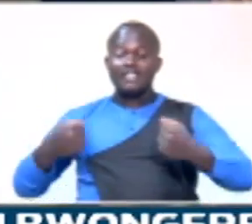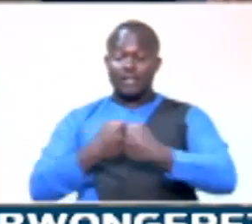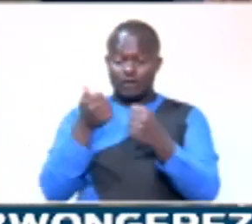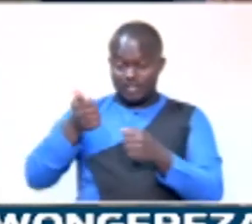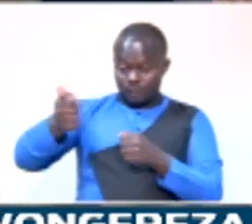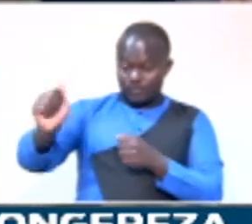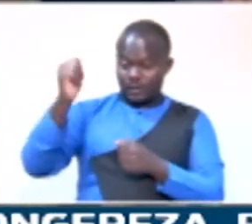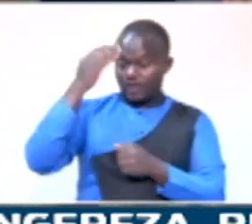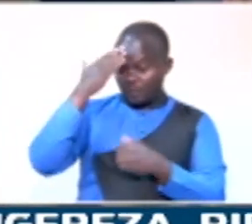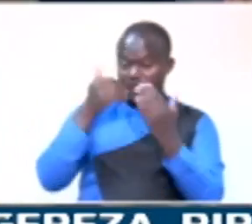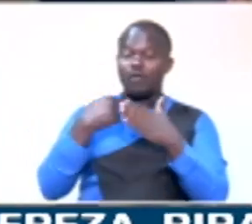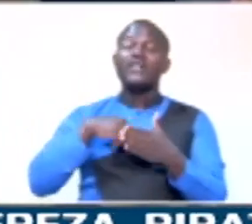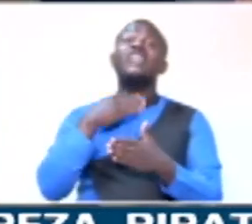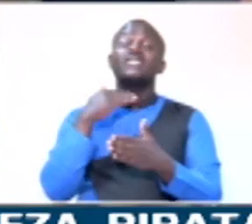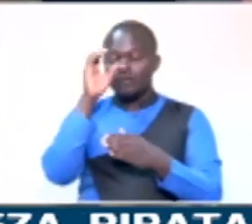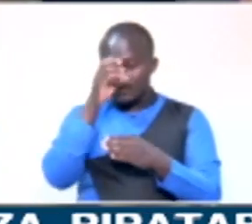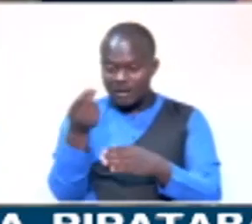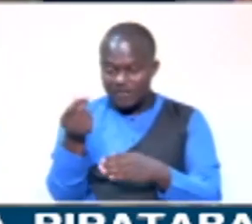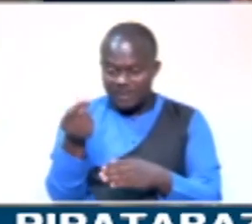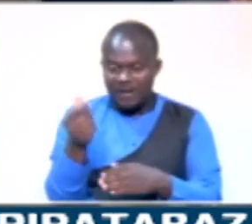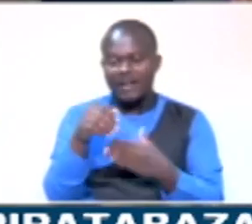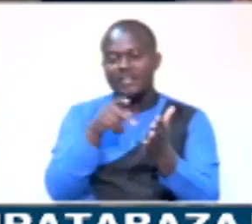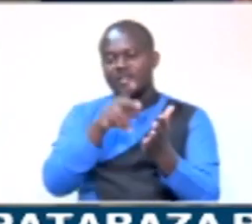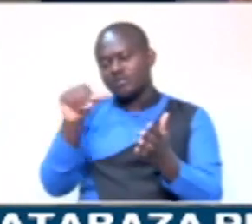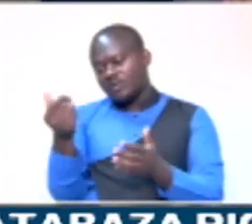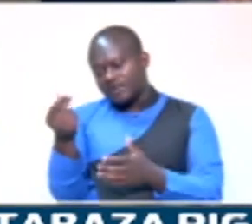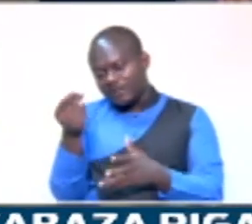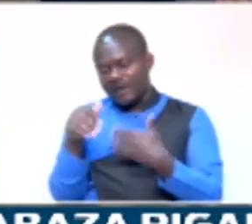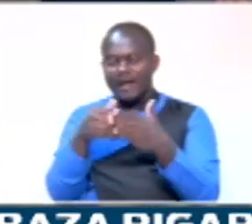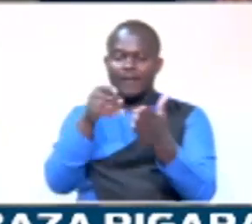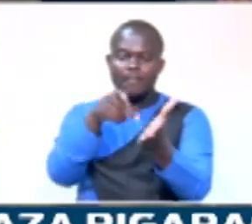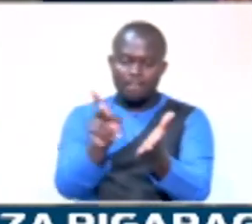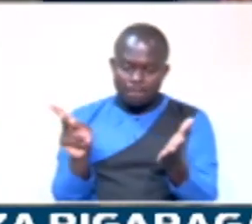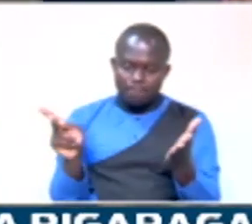we kubera ko yashaka gukora amafaranga yishyuye andi mafaranga abigura